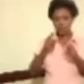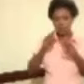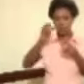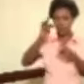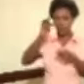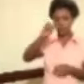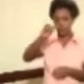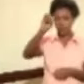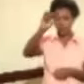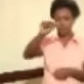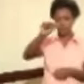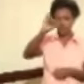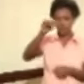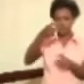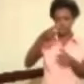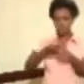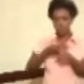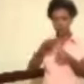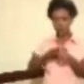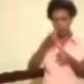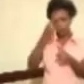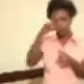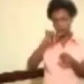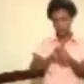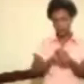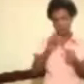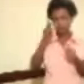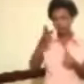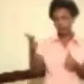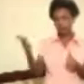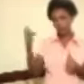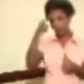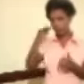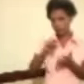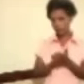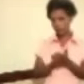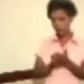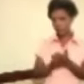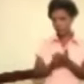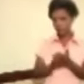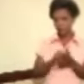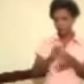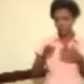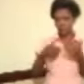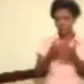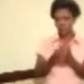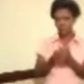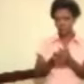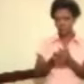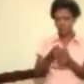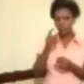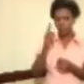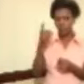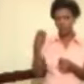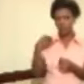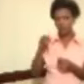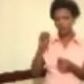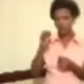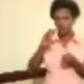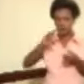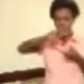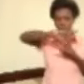mois de mai, on gagne trois bagailles qui devant. On gagne une qui est là déjà avant, c'est affaire choléra. On gagne un